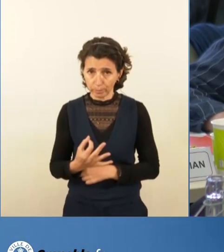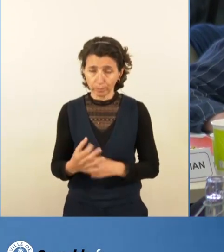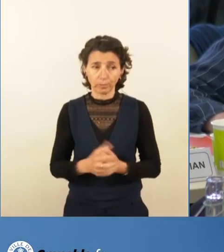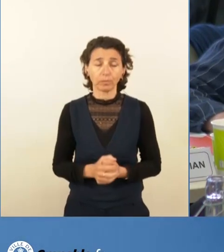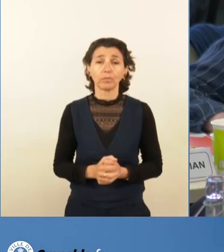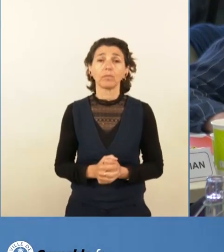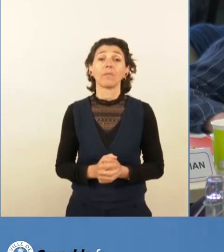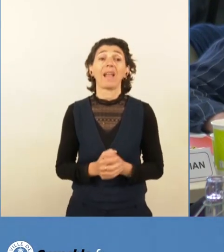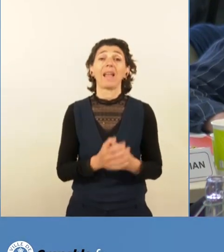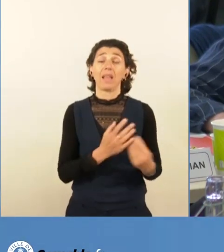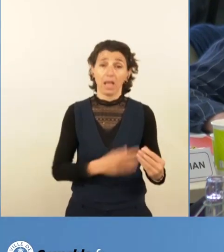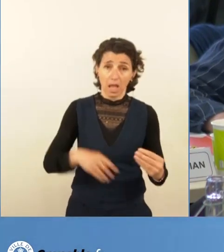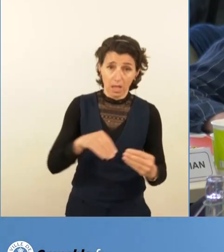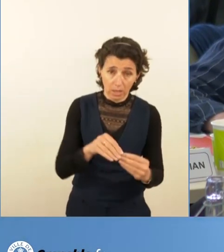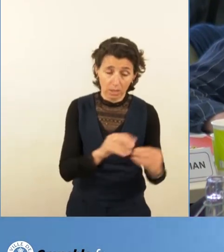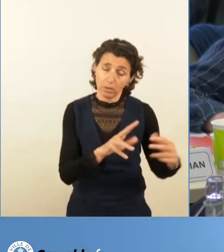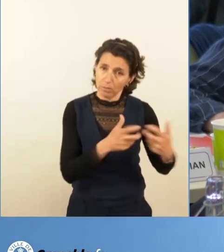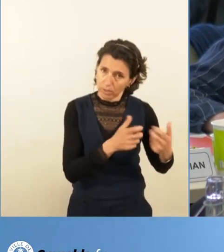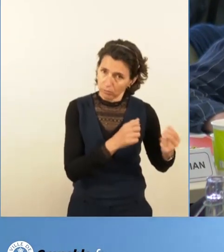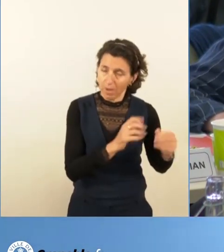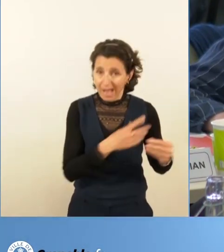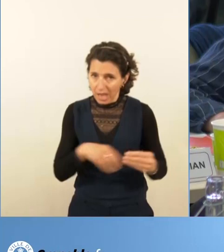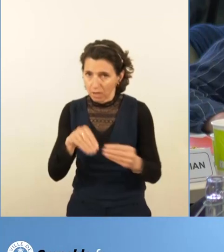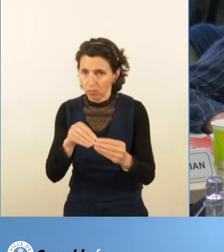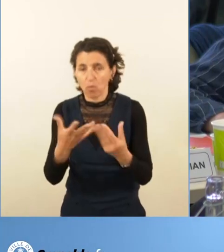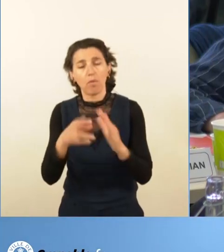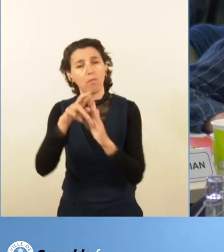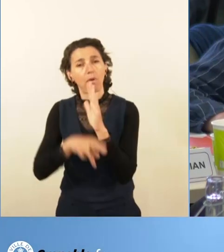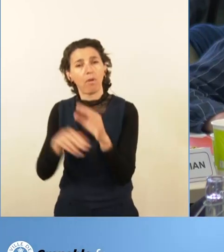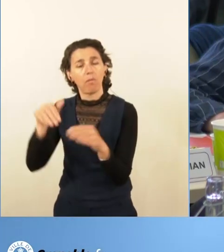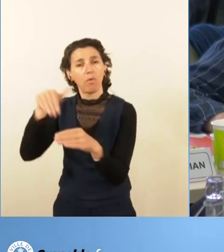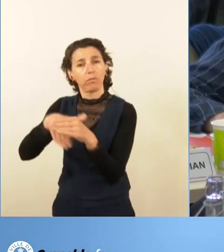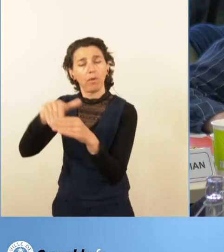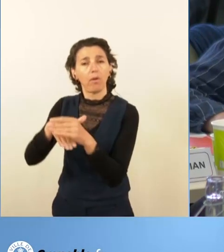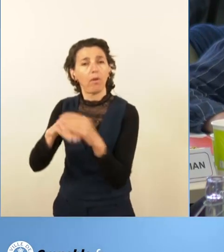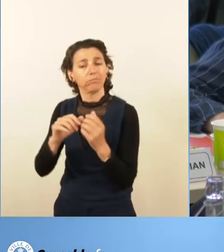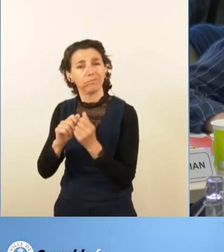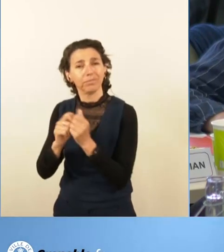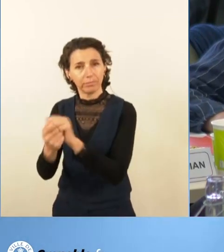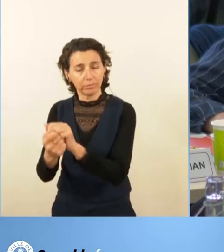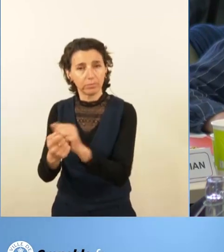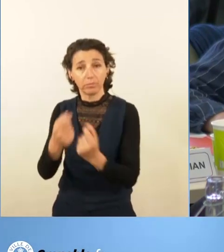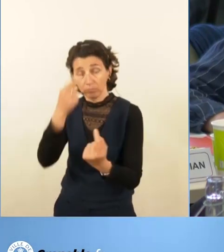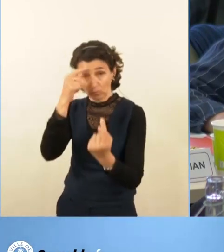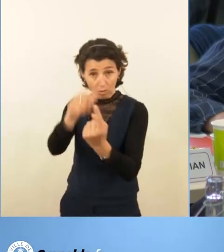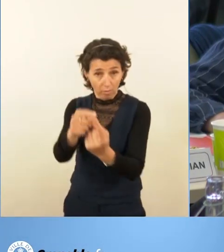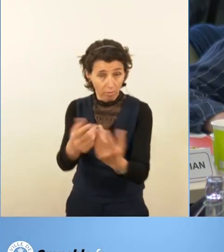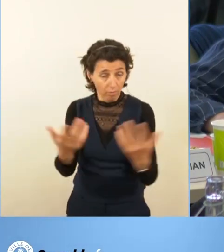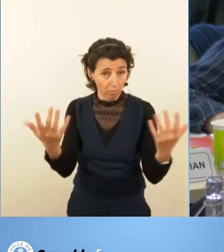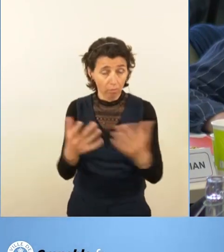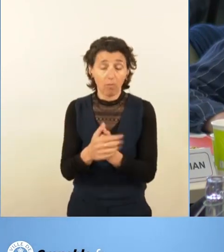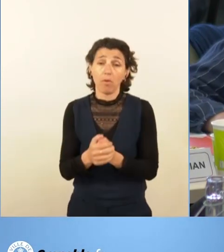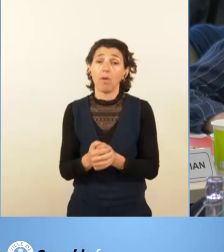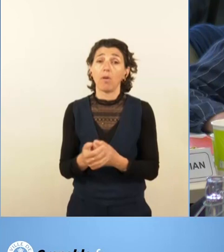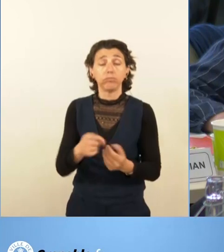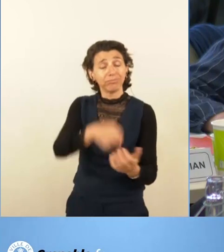en plus de ces changements de tarif le règlement intérieur est modifié de manière à assouplir les modalités de